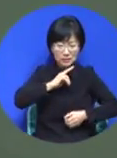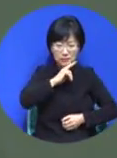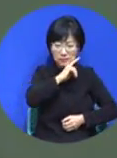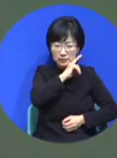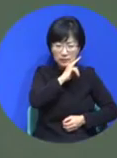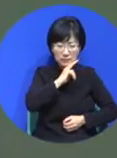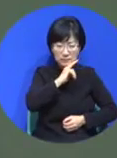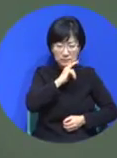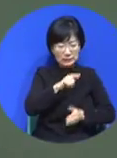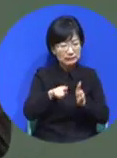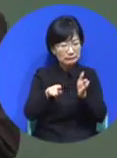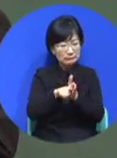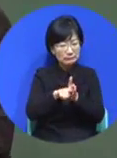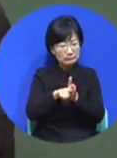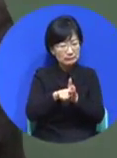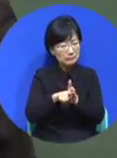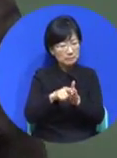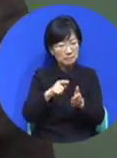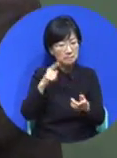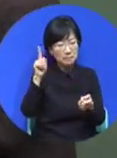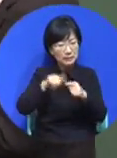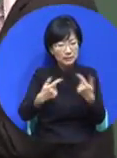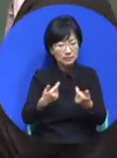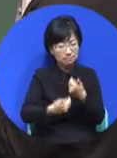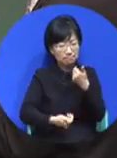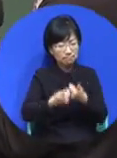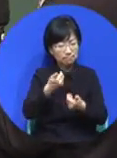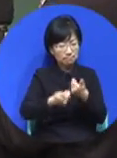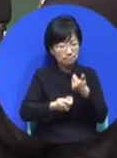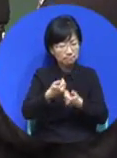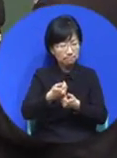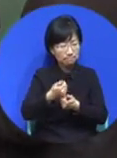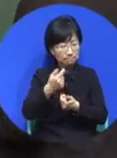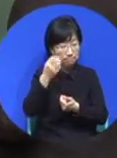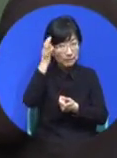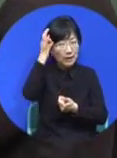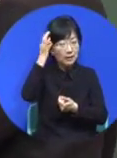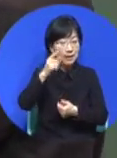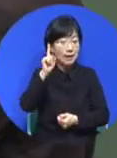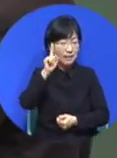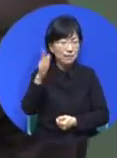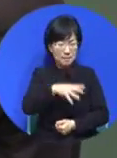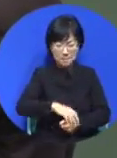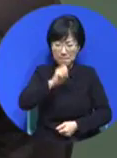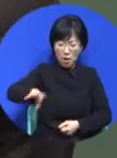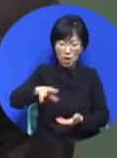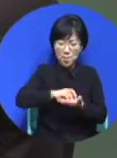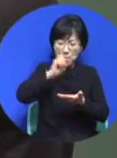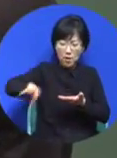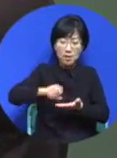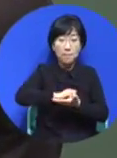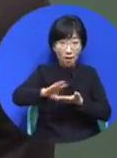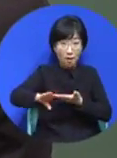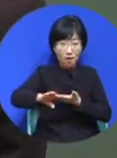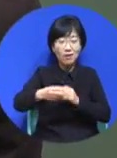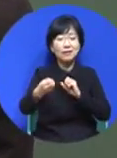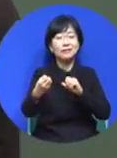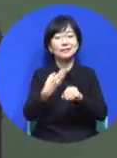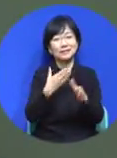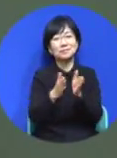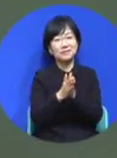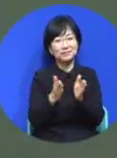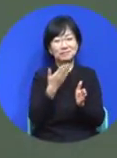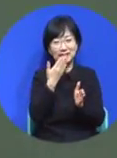싸우면 응답이 일어납니다. And so if you can fight with this source of unbelief that comes to you again and again starting tomorrow you can have victory